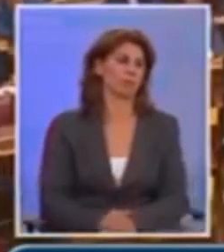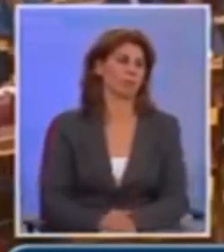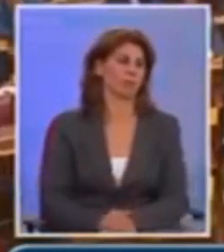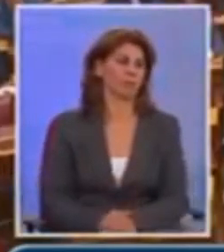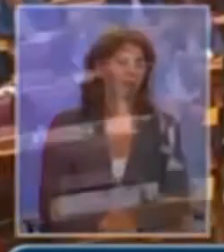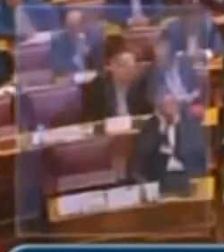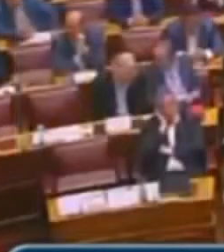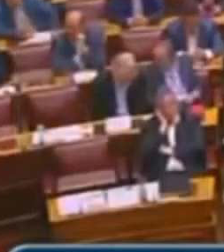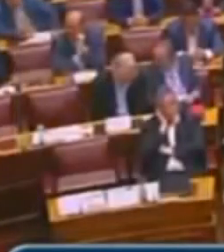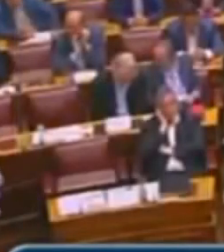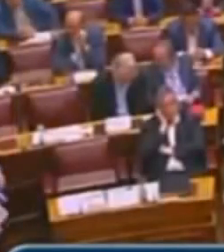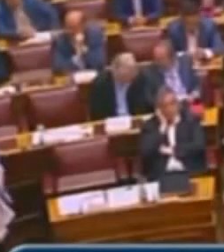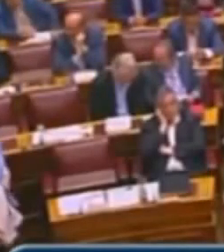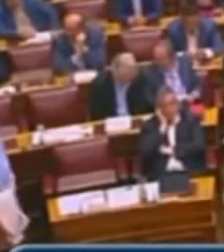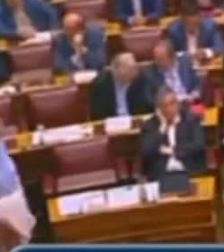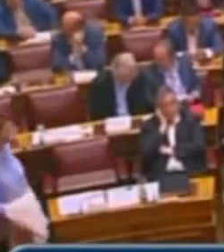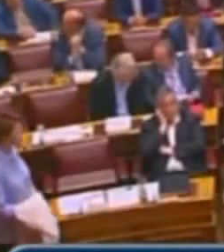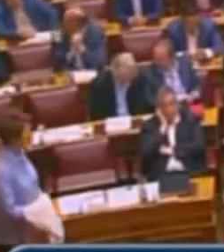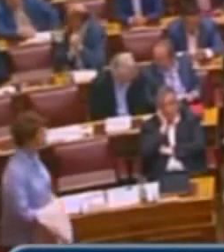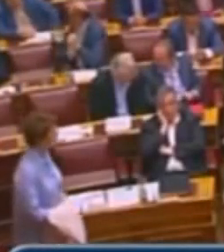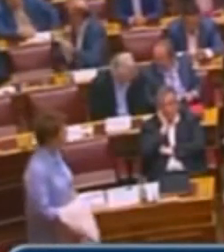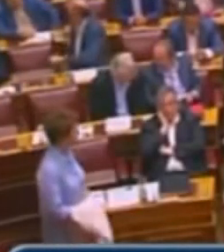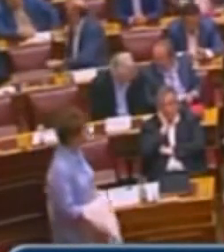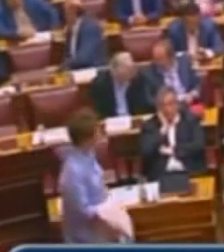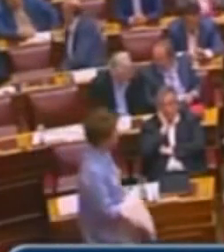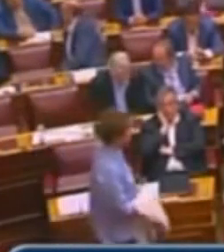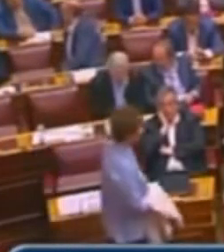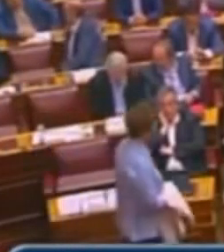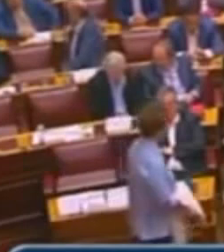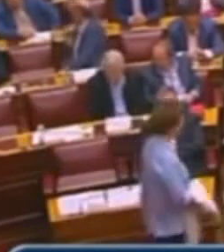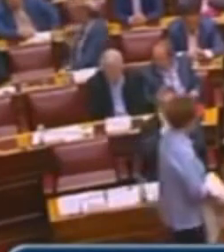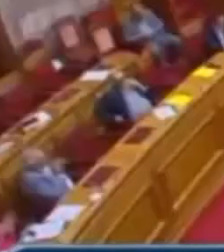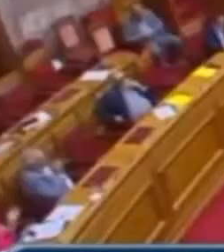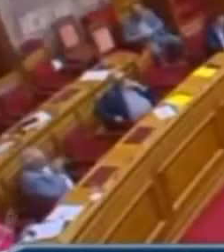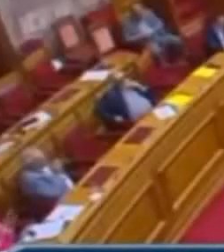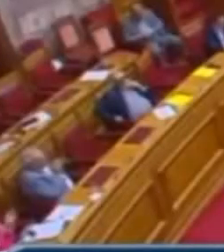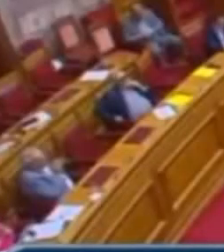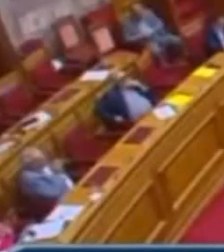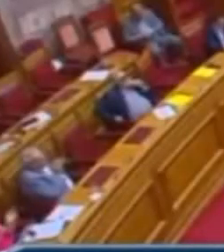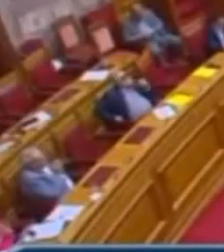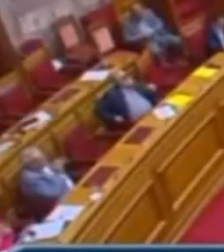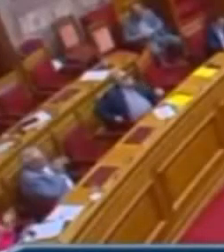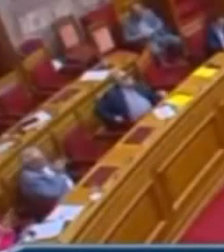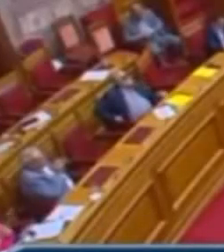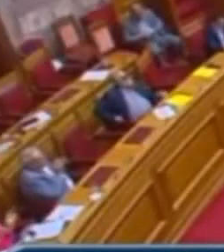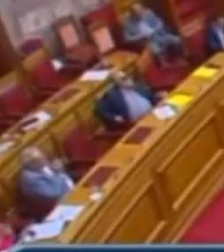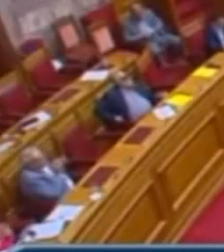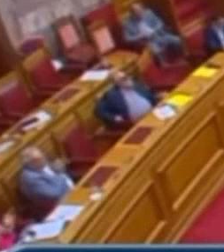Πρόεδρε. Ευχαριστούμε, κύριε Πρόεδρε.